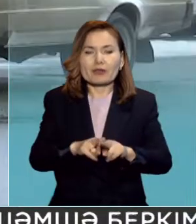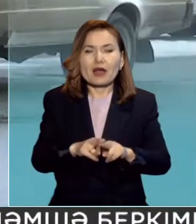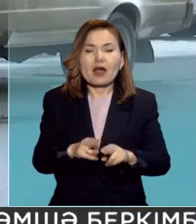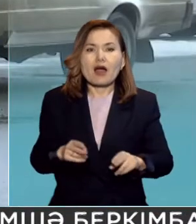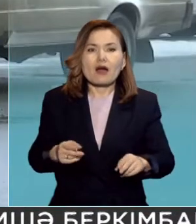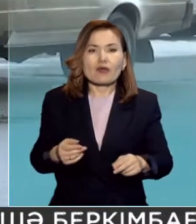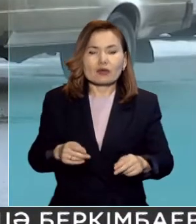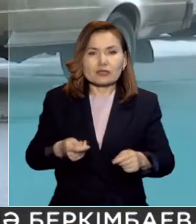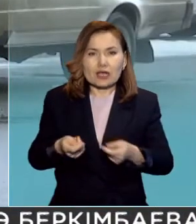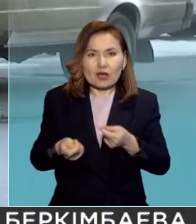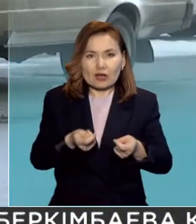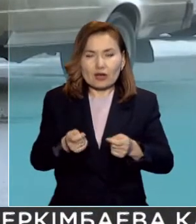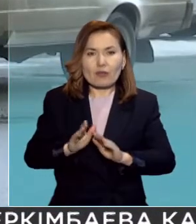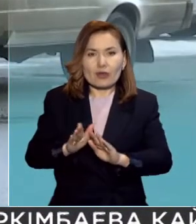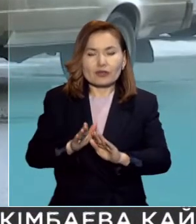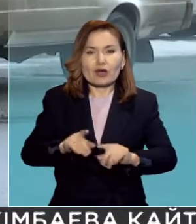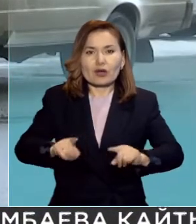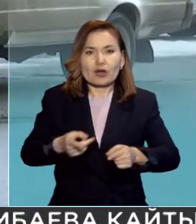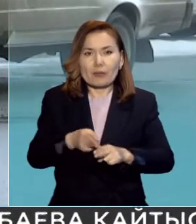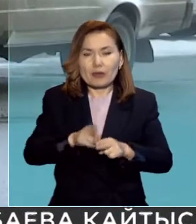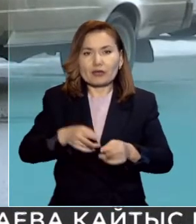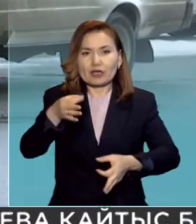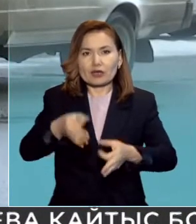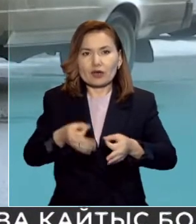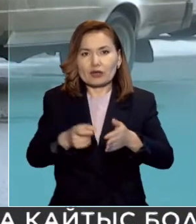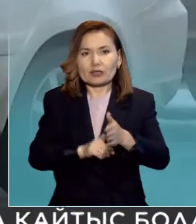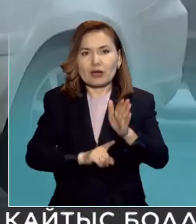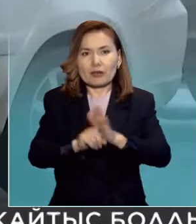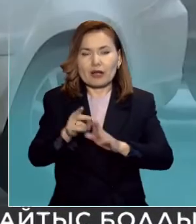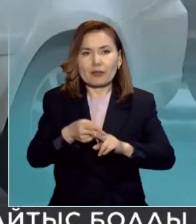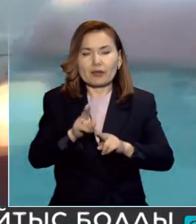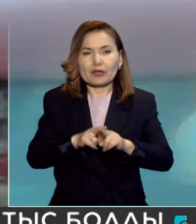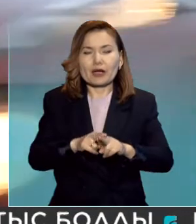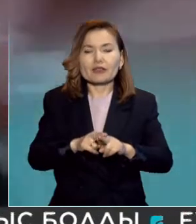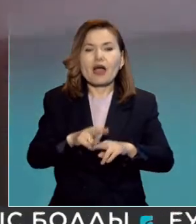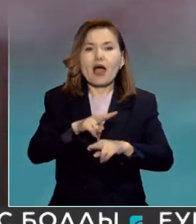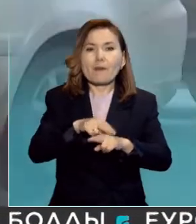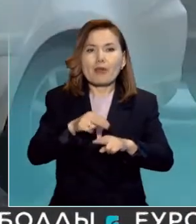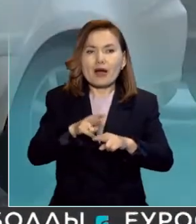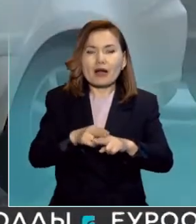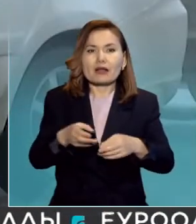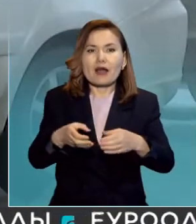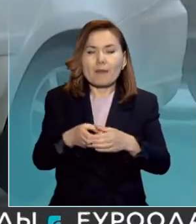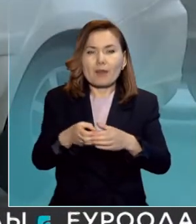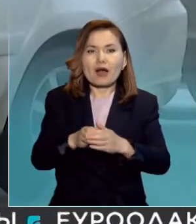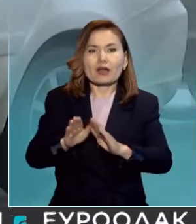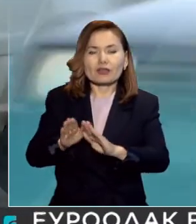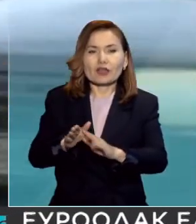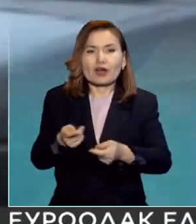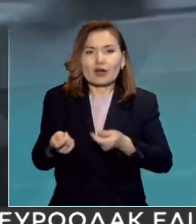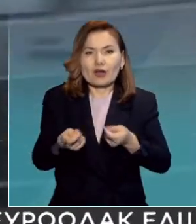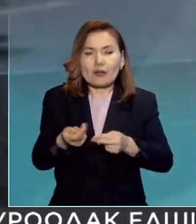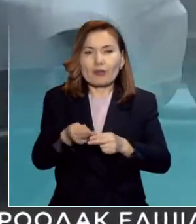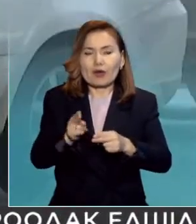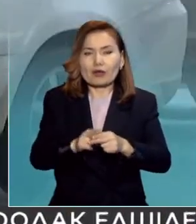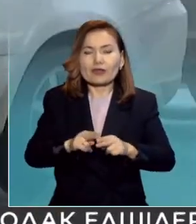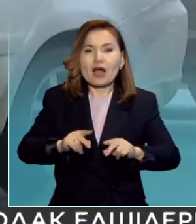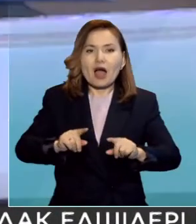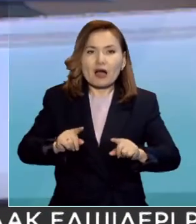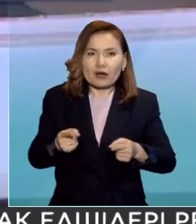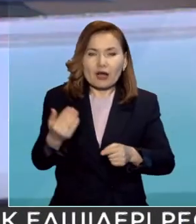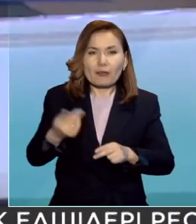бірлескен жедел тергеу тобы құрылған. Істі солар жүргізіп жатыр. Жоғары лауазымдағы офицердің қамалуы да жемқорлыққа қарсы